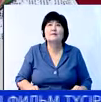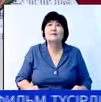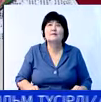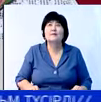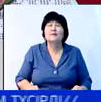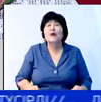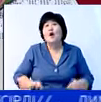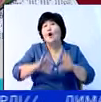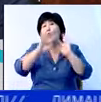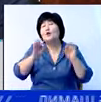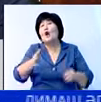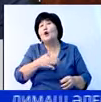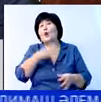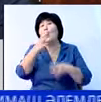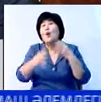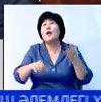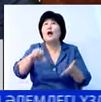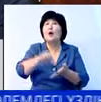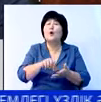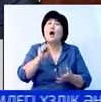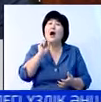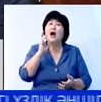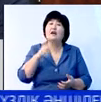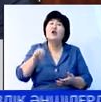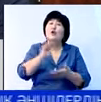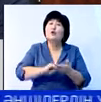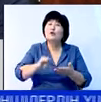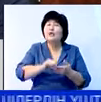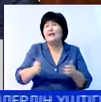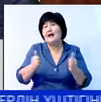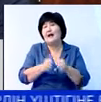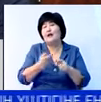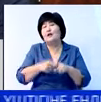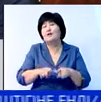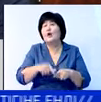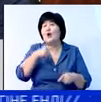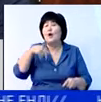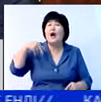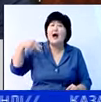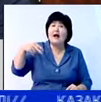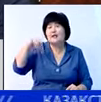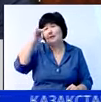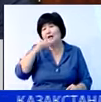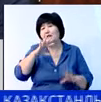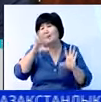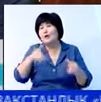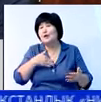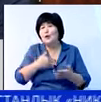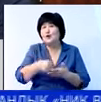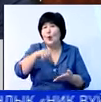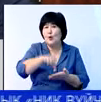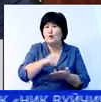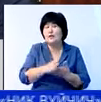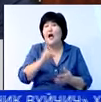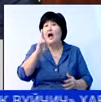Өнер мен руханият әлемінің қос соқпағы, ақындық пен журналистика тізгін қатар ұстап, ұлт әдебиеті мен мәдениетінің өркендеуіне өз үлесін қосып келе